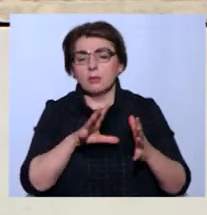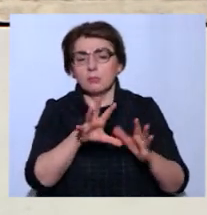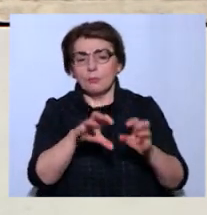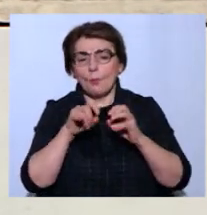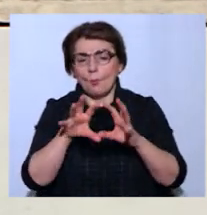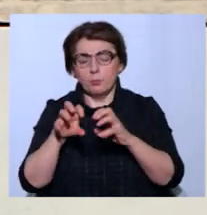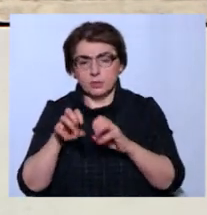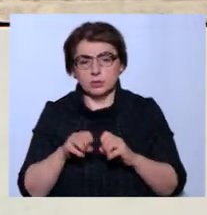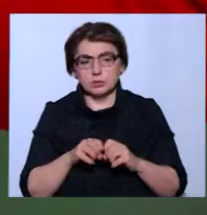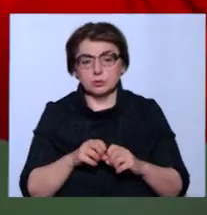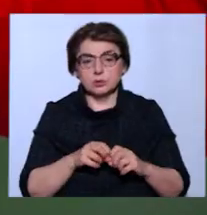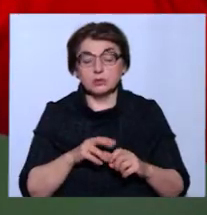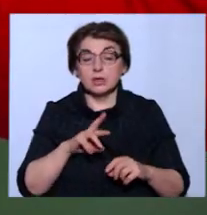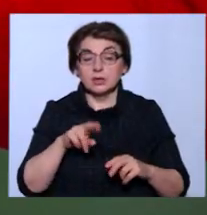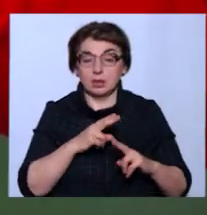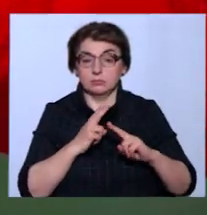დაბრკოლების